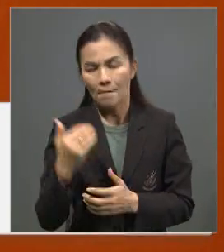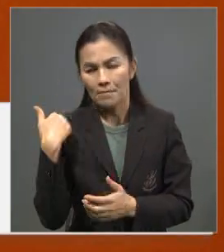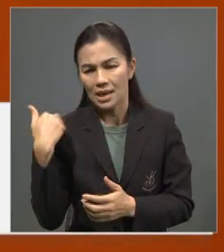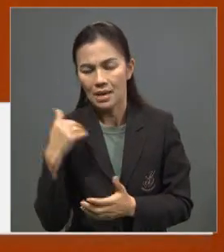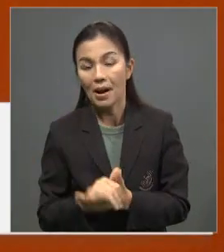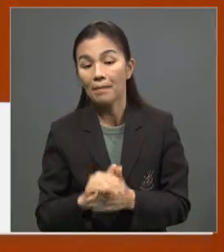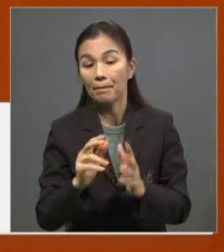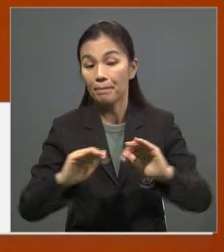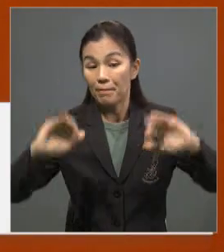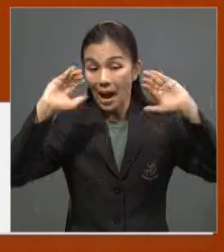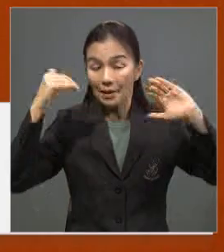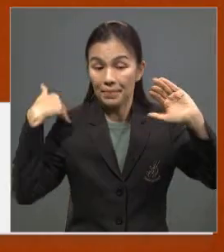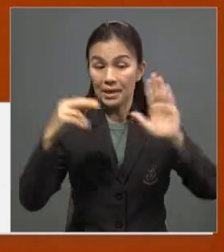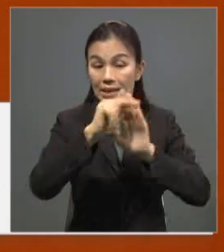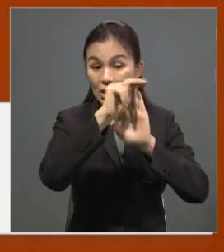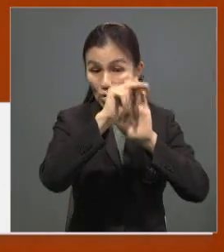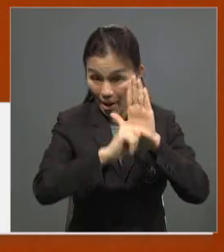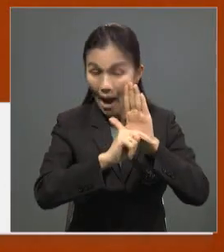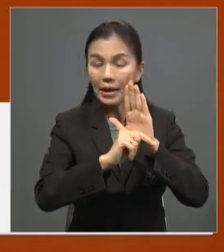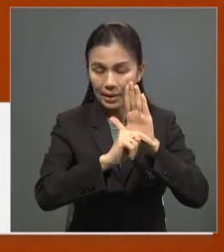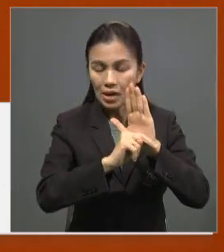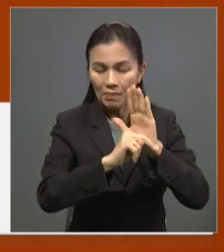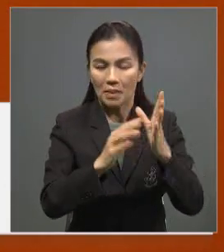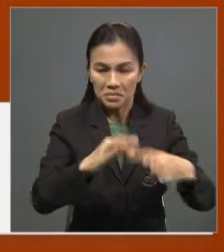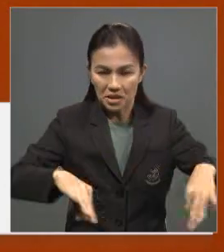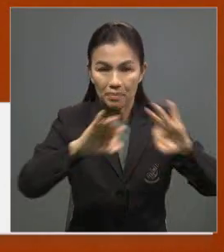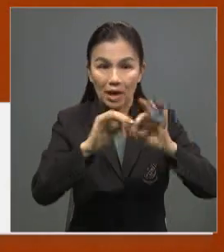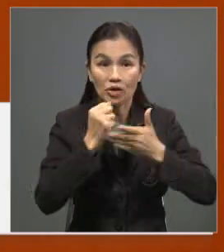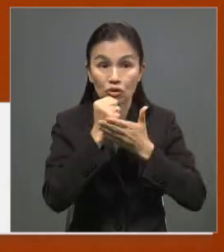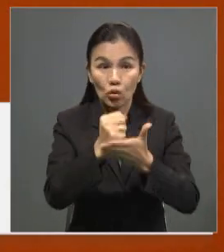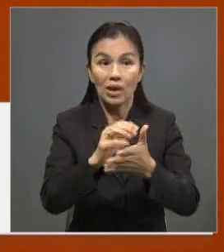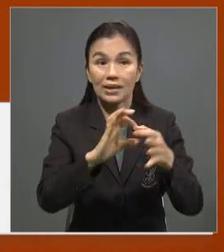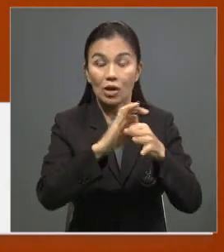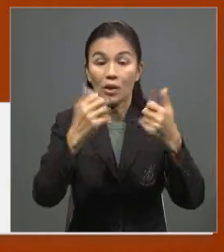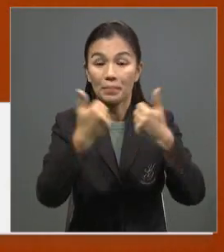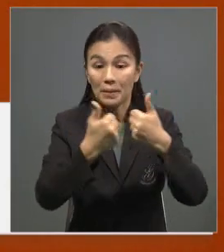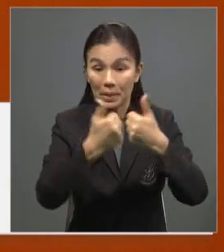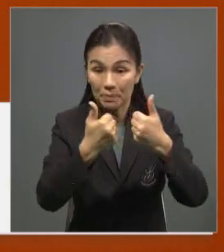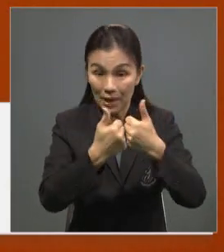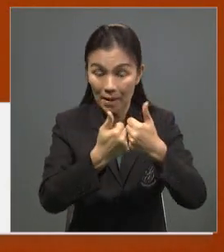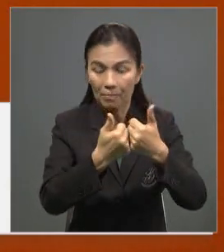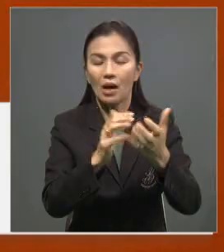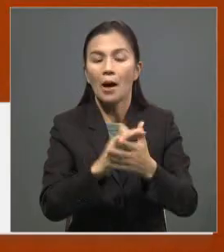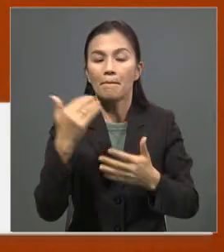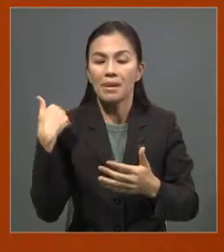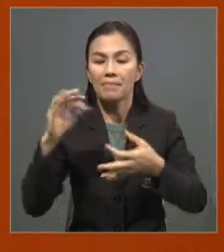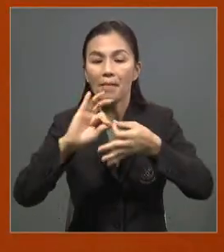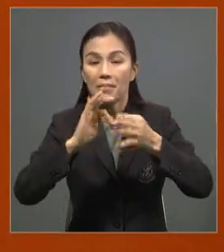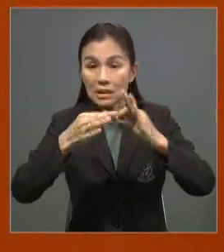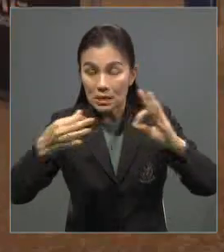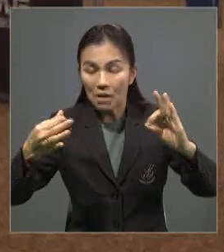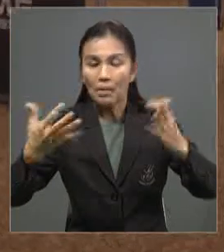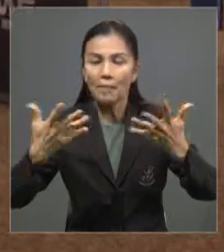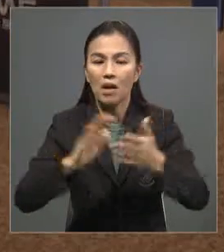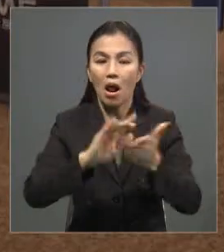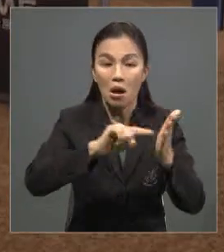ำคัญขับเคลื่อนเศรษฐกิจและสังคมดิจิทัลของประเทศหนึ่งในนั้นก็คือการสร้างอุตสาหกรรมดิจิทัลคอนเทนต์ตั้งแต่ต้นน้